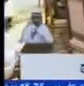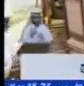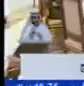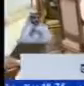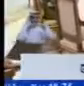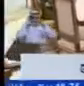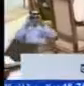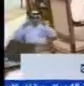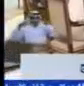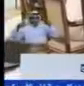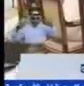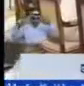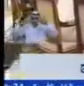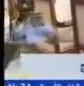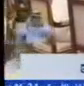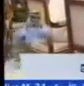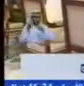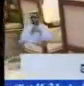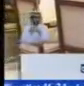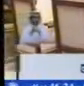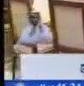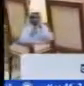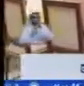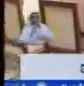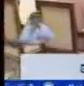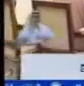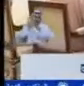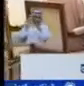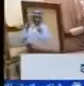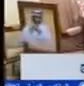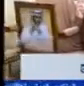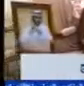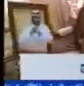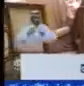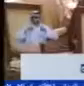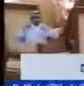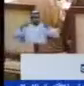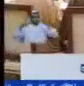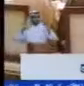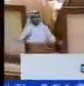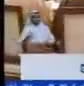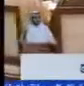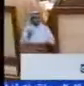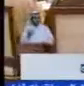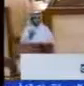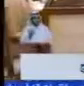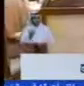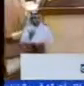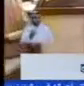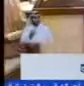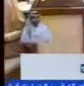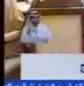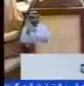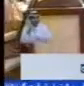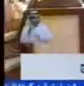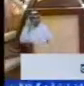الخليجية المشتركة ونتائج أعمال اللجنة البرلمانية الخليجية في المجال التشريعي وتكليفها بدراسة بعض